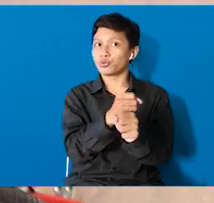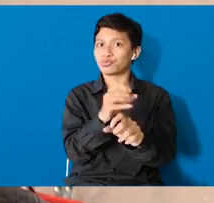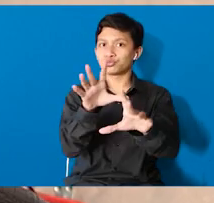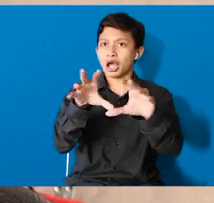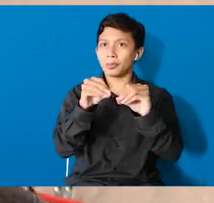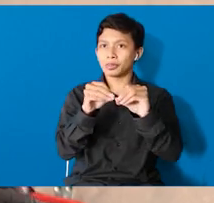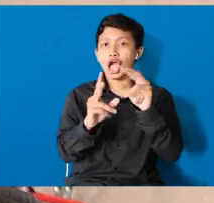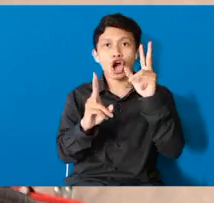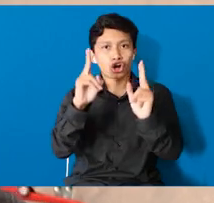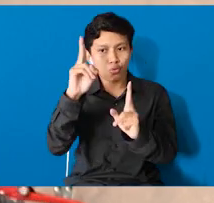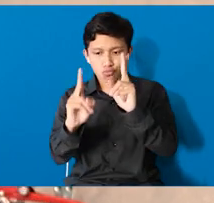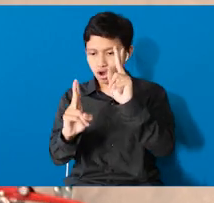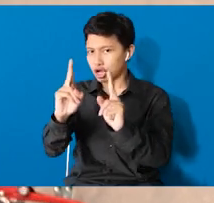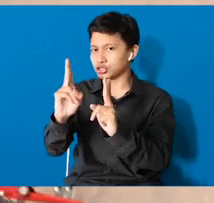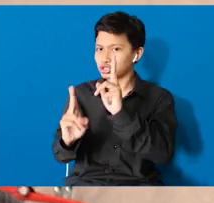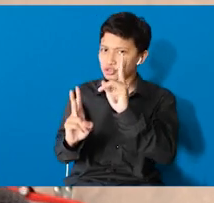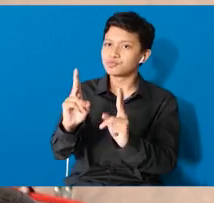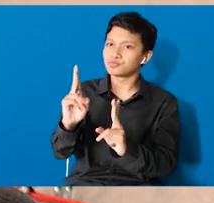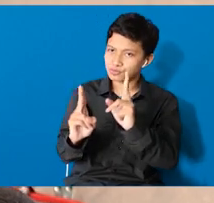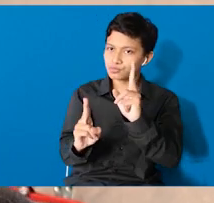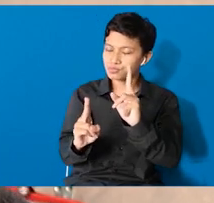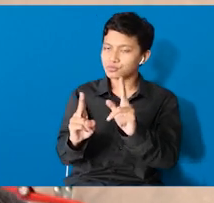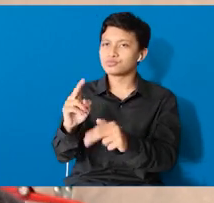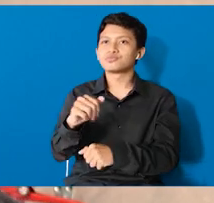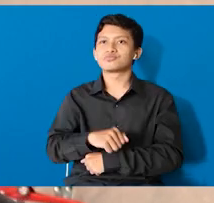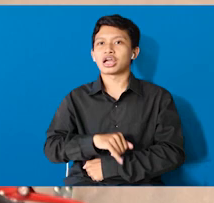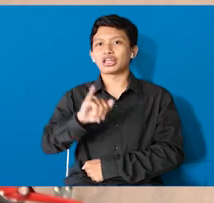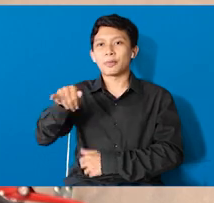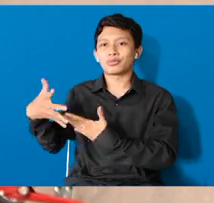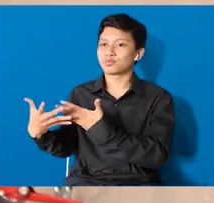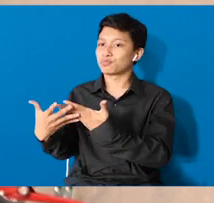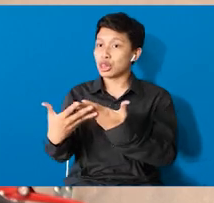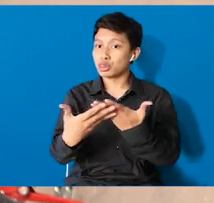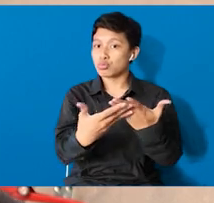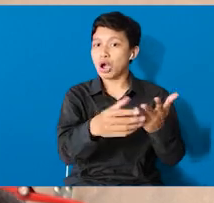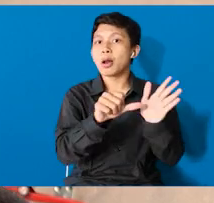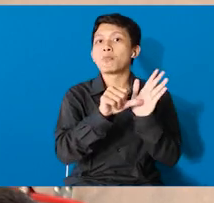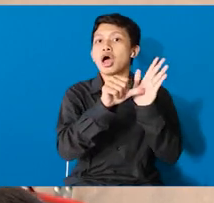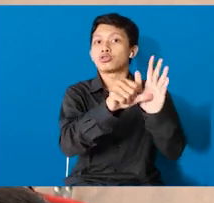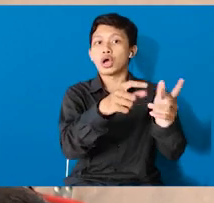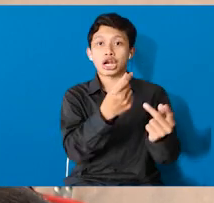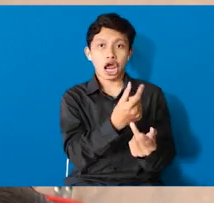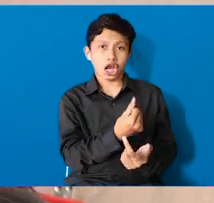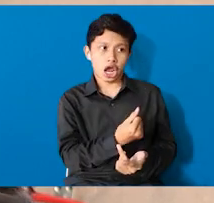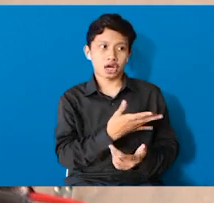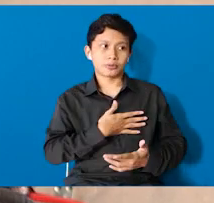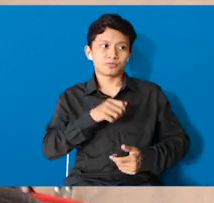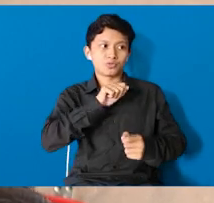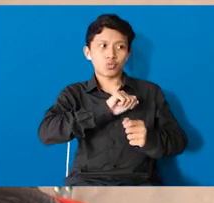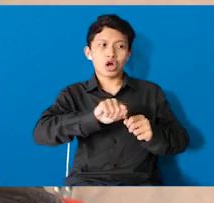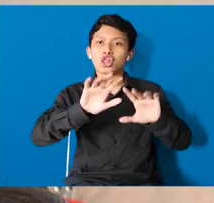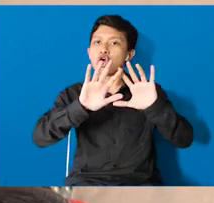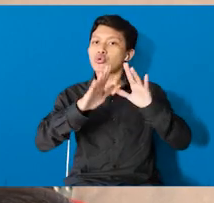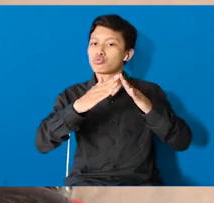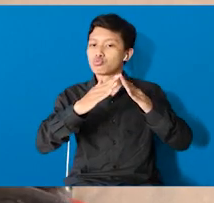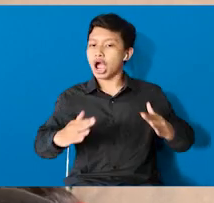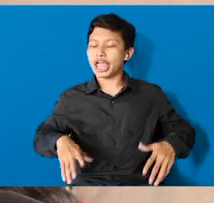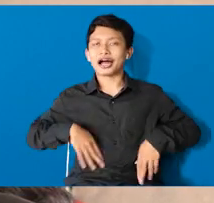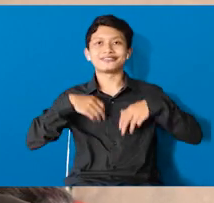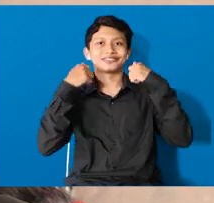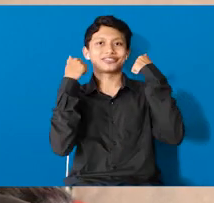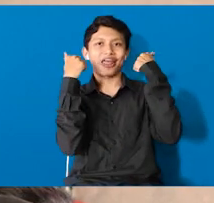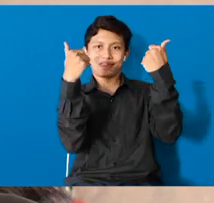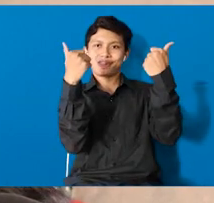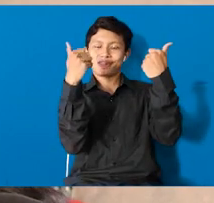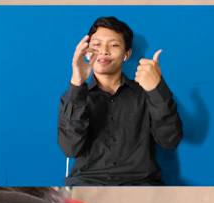renovasi dengan pendanaan Pani Radio, sehingga nanti mereka memproduksi di rumah produksi yang sehat.